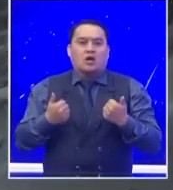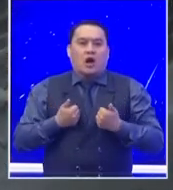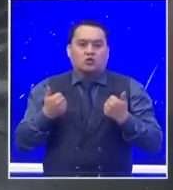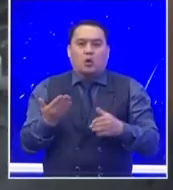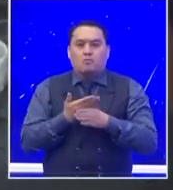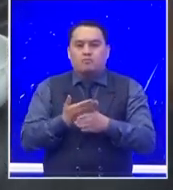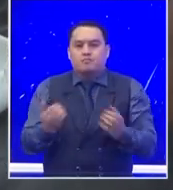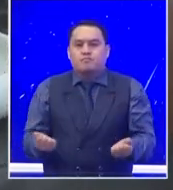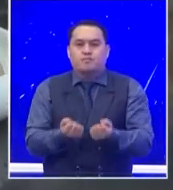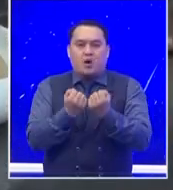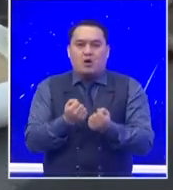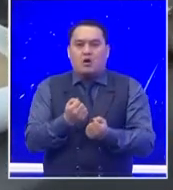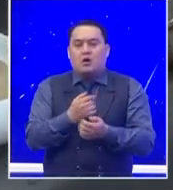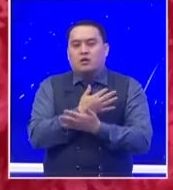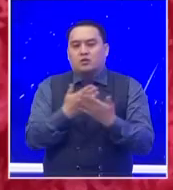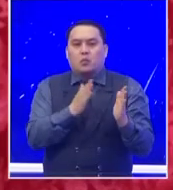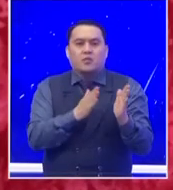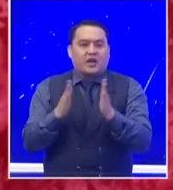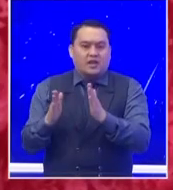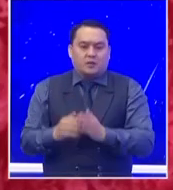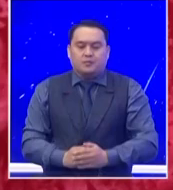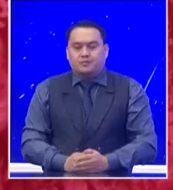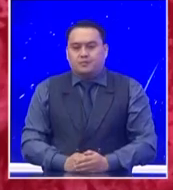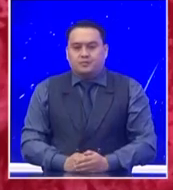помогать маме. Дома везде царит порядок.